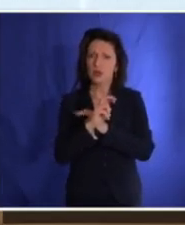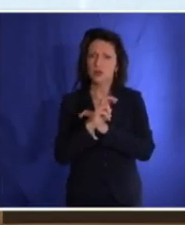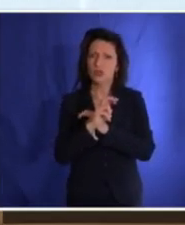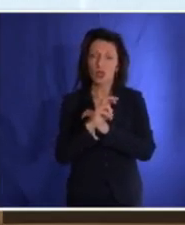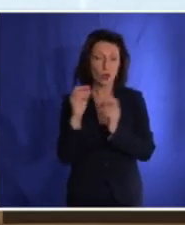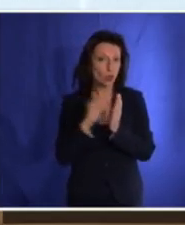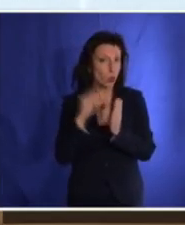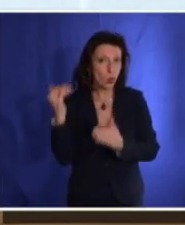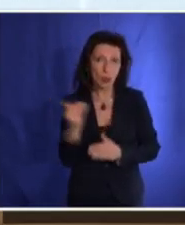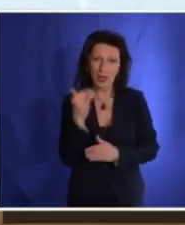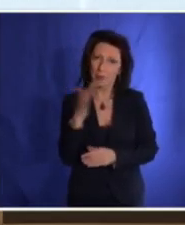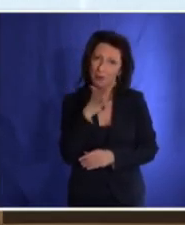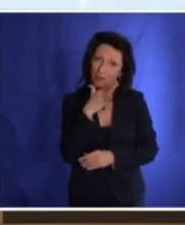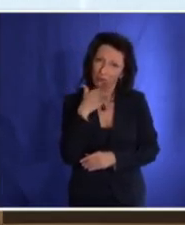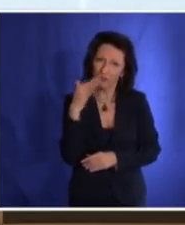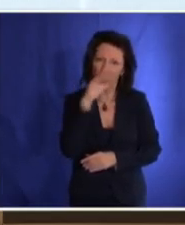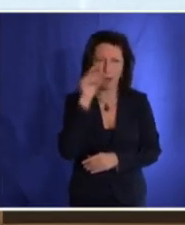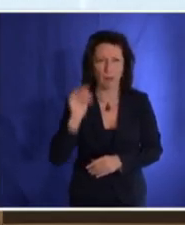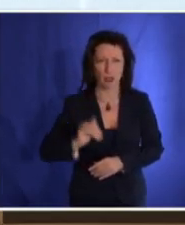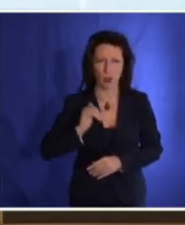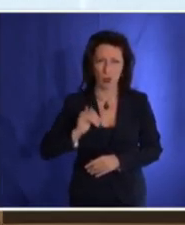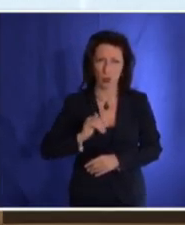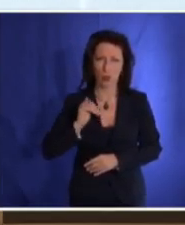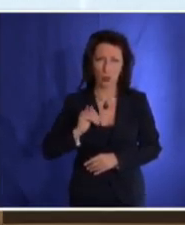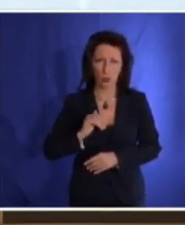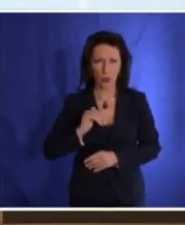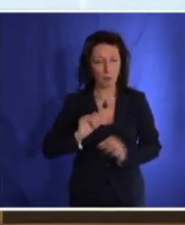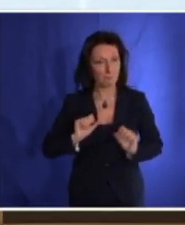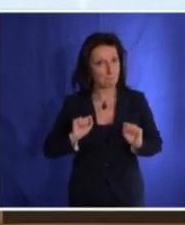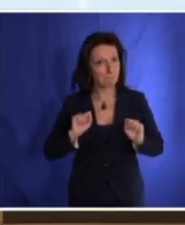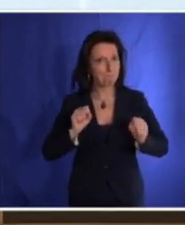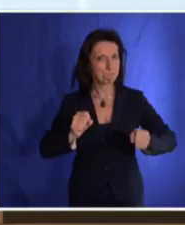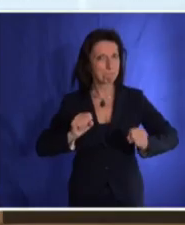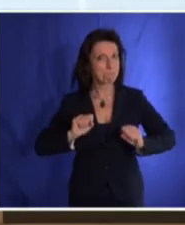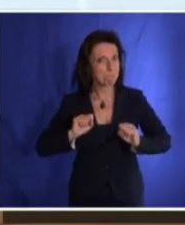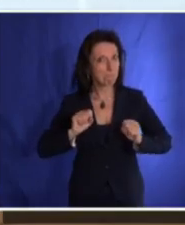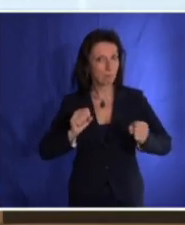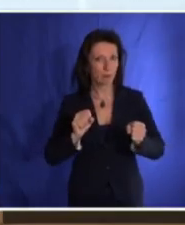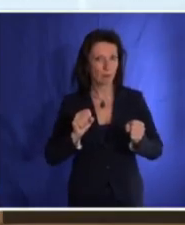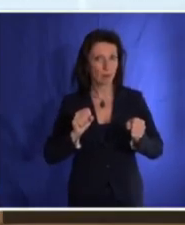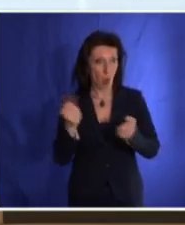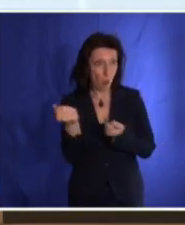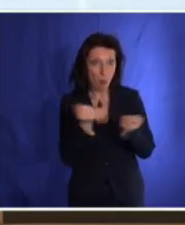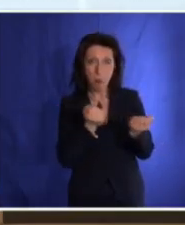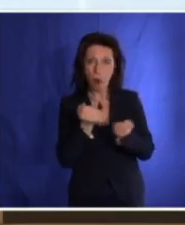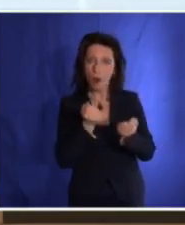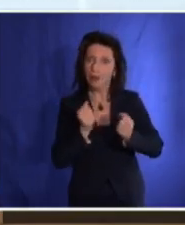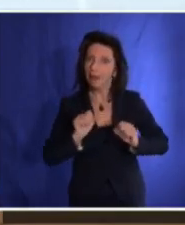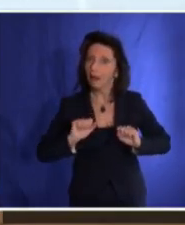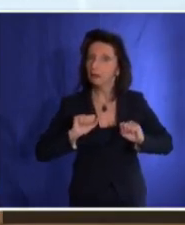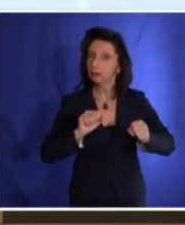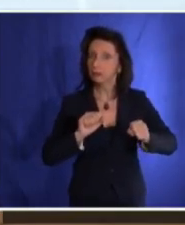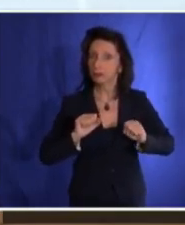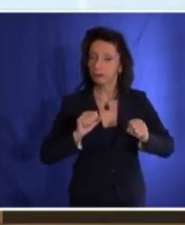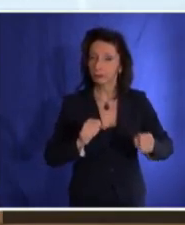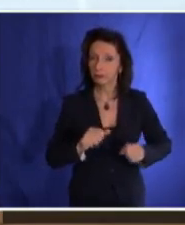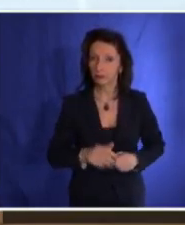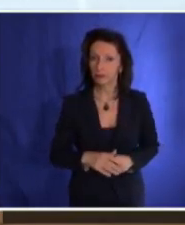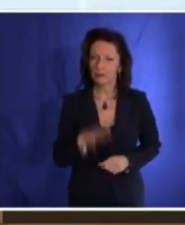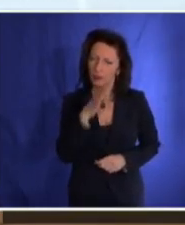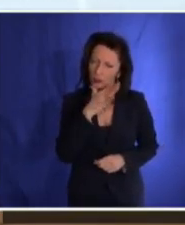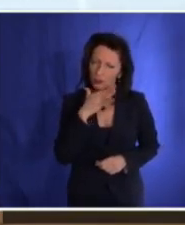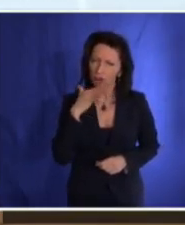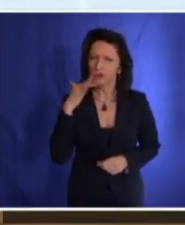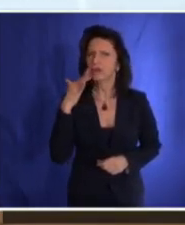wie vor viele junge Menschen sich engagieren, politisch engagieren. Und viele